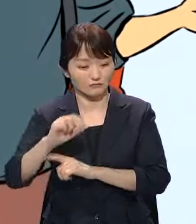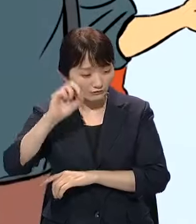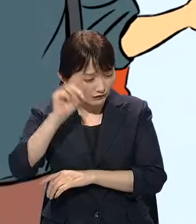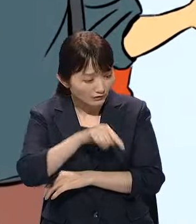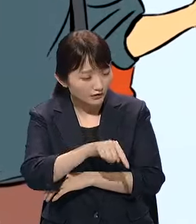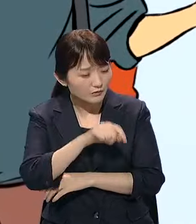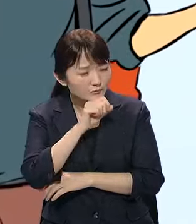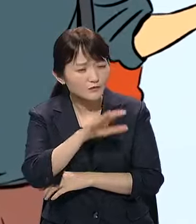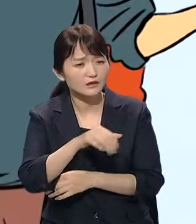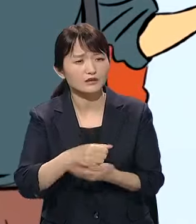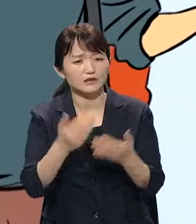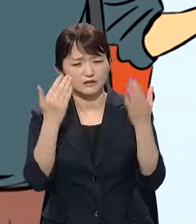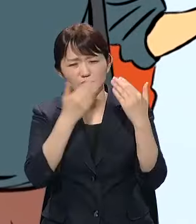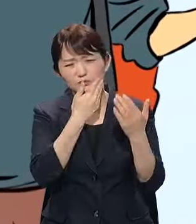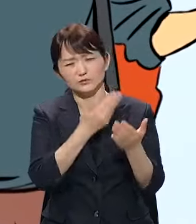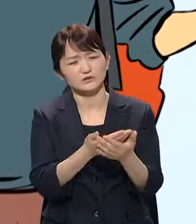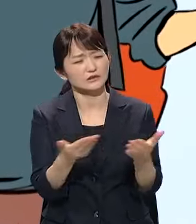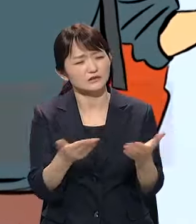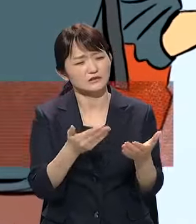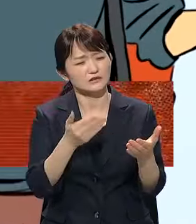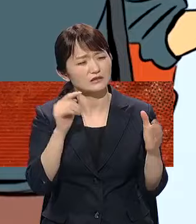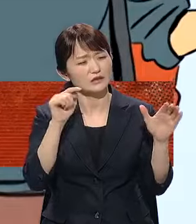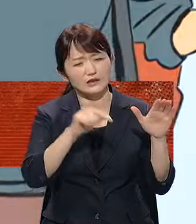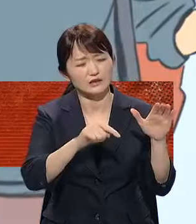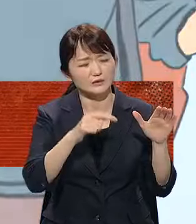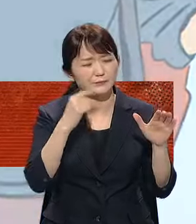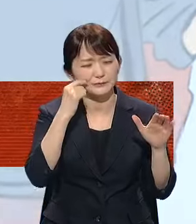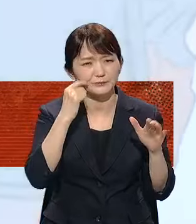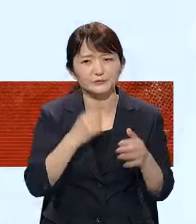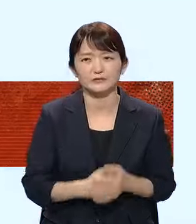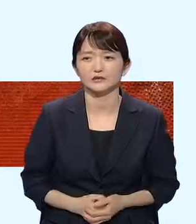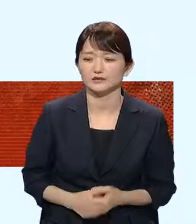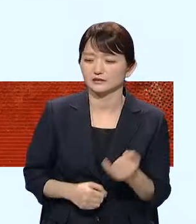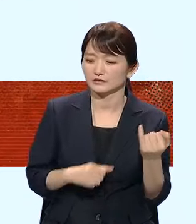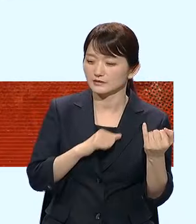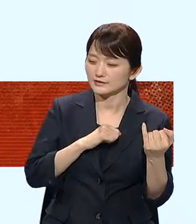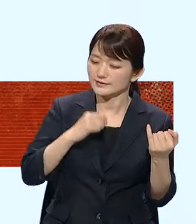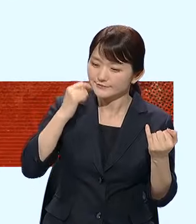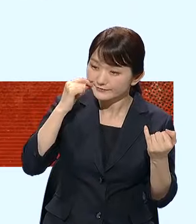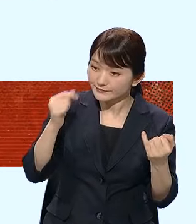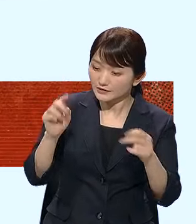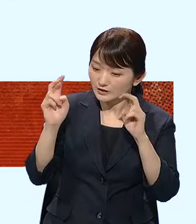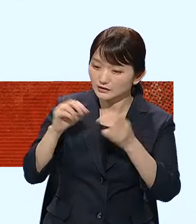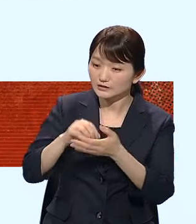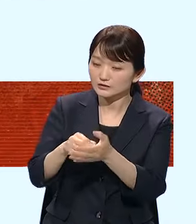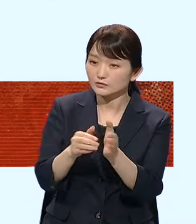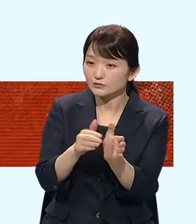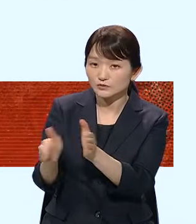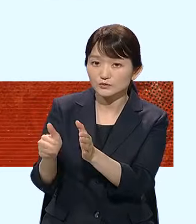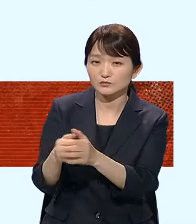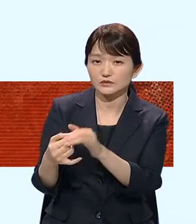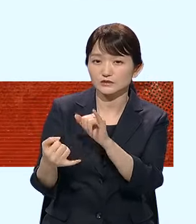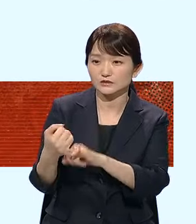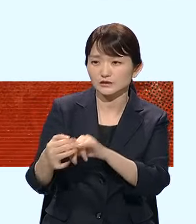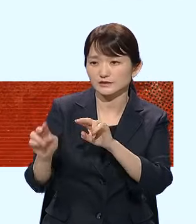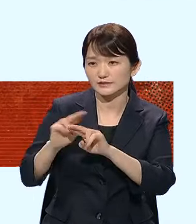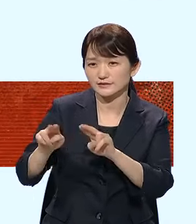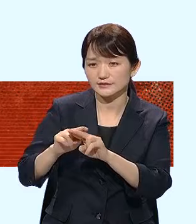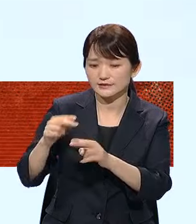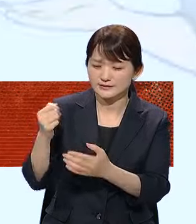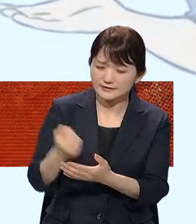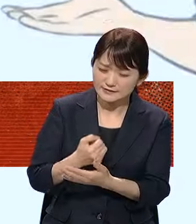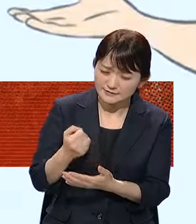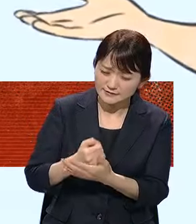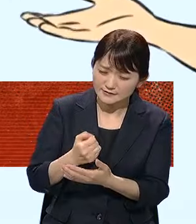학교에 중요한 일이 생겼다고 못 간다고 한 겁니다이 참다 못한 사연자가 취업 준비나 학교일로 약속이 취소되는게 서운하다고